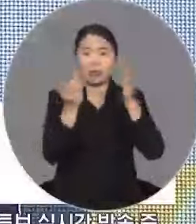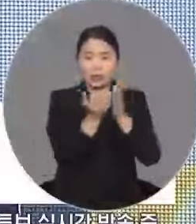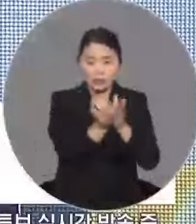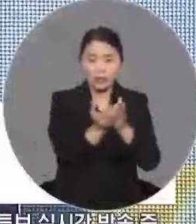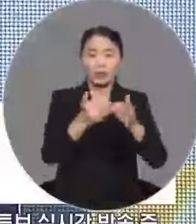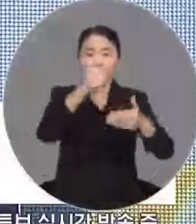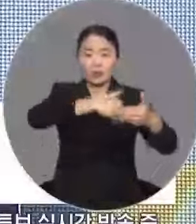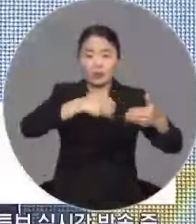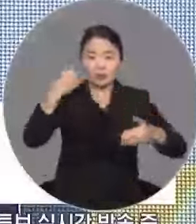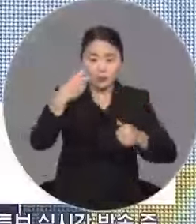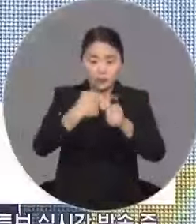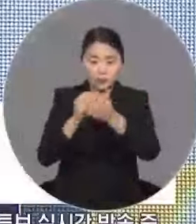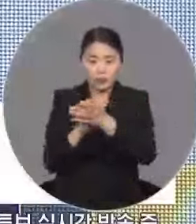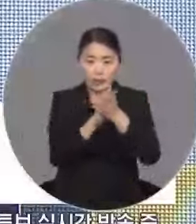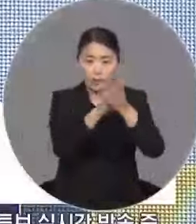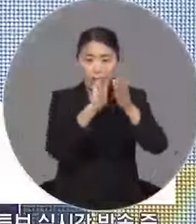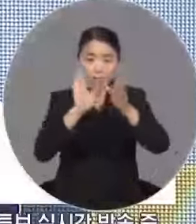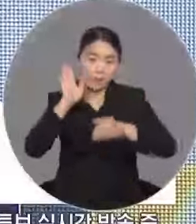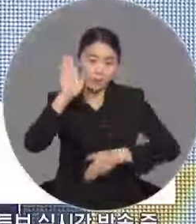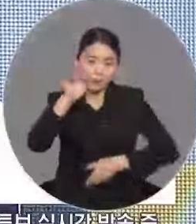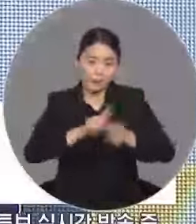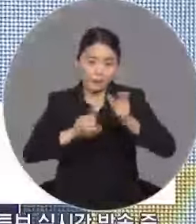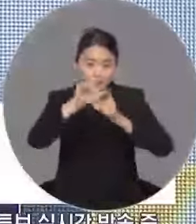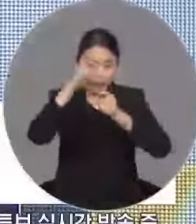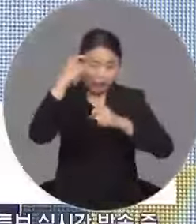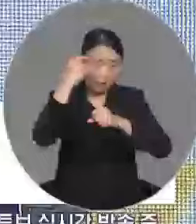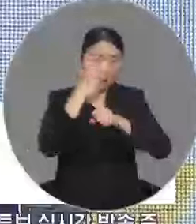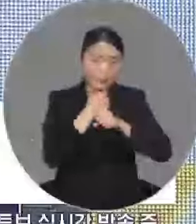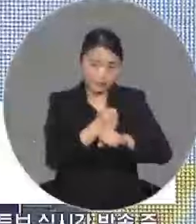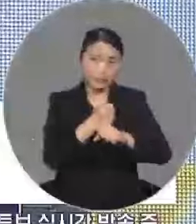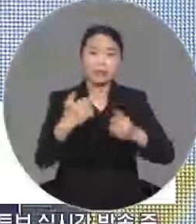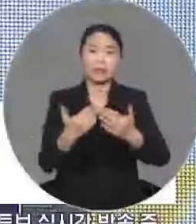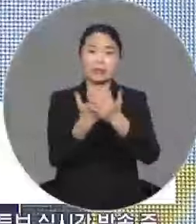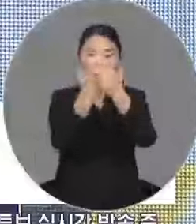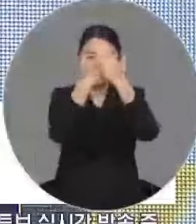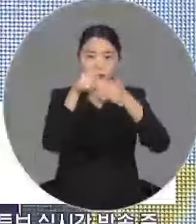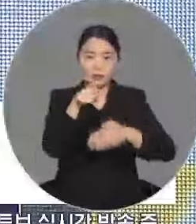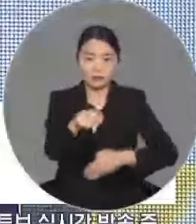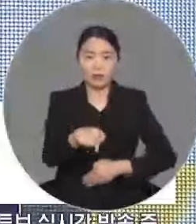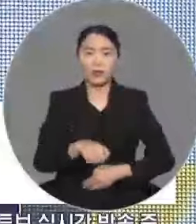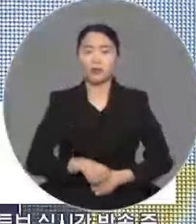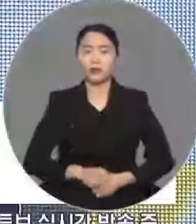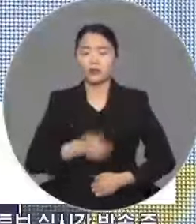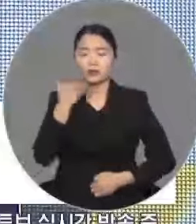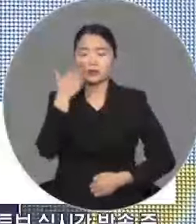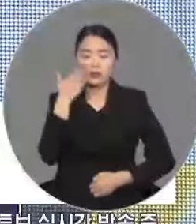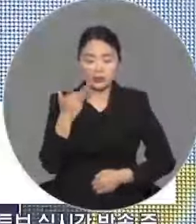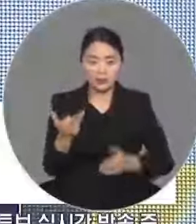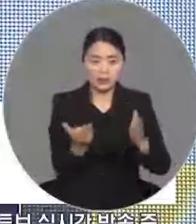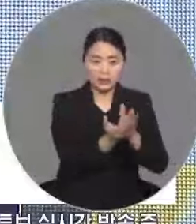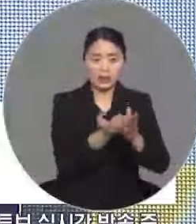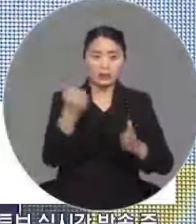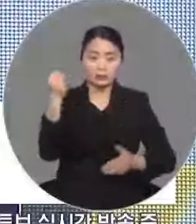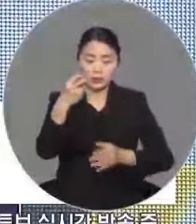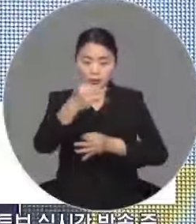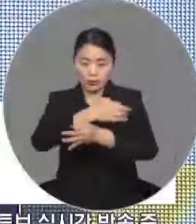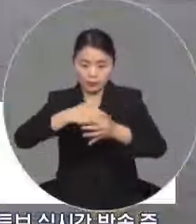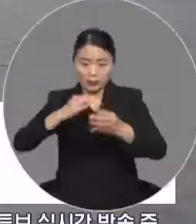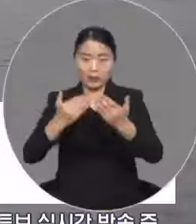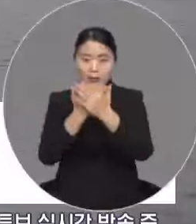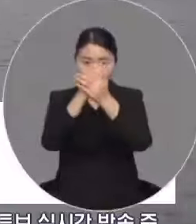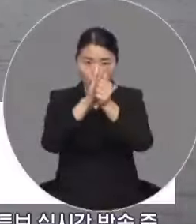지속적으로 친환경 연료를 취급할 수 있는 부두를 개발함으로써 울산항과 울산 경제 발전의 이바지함과